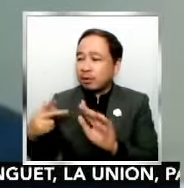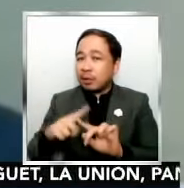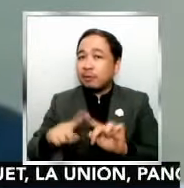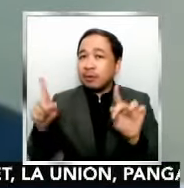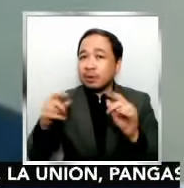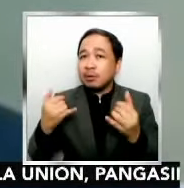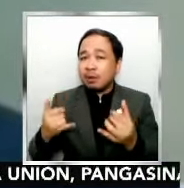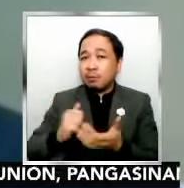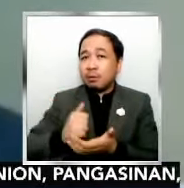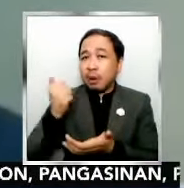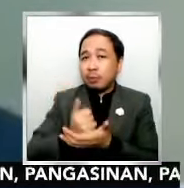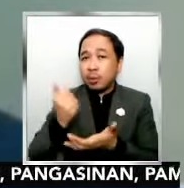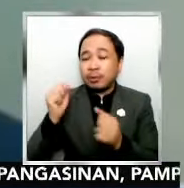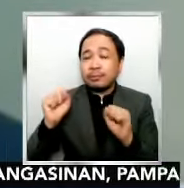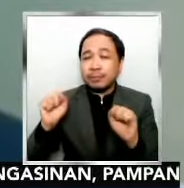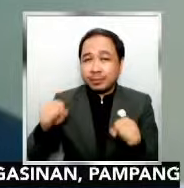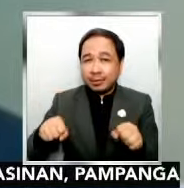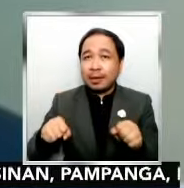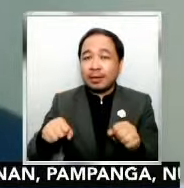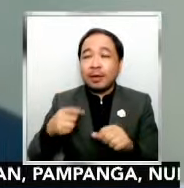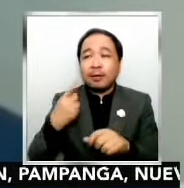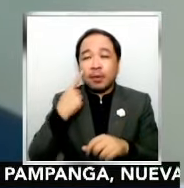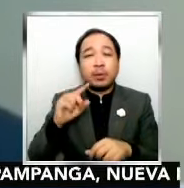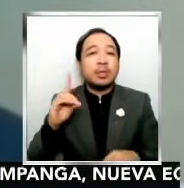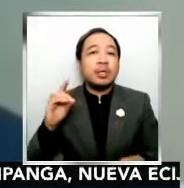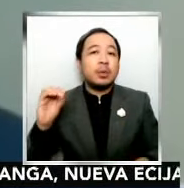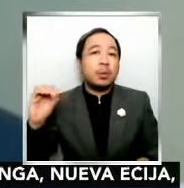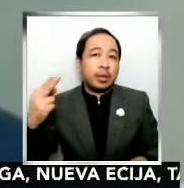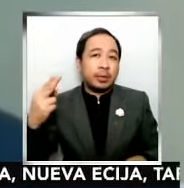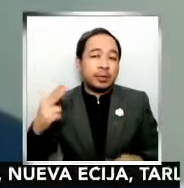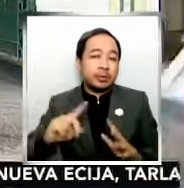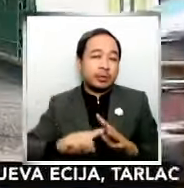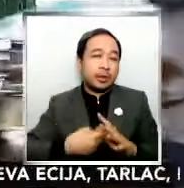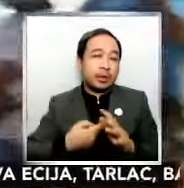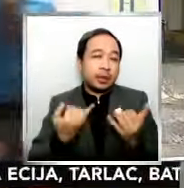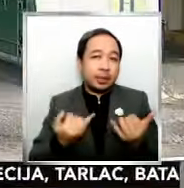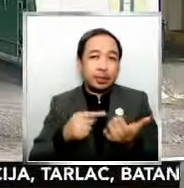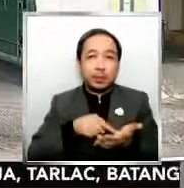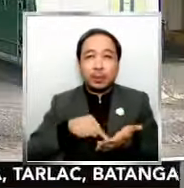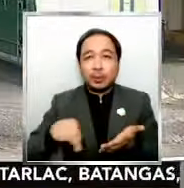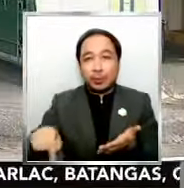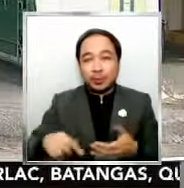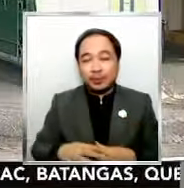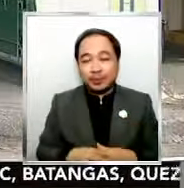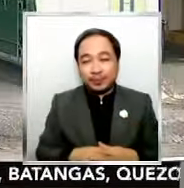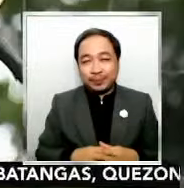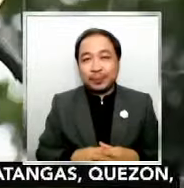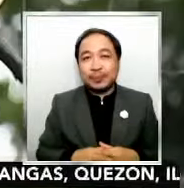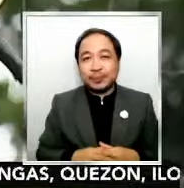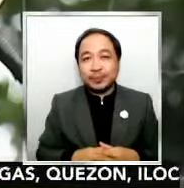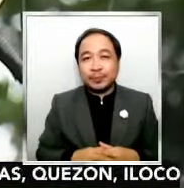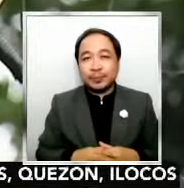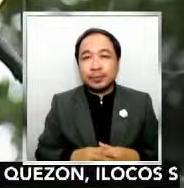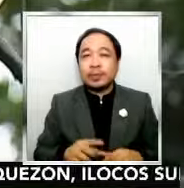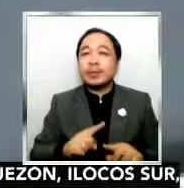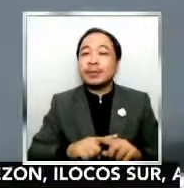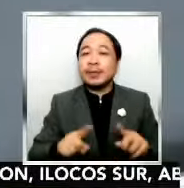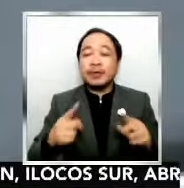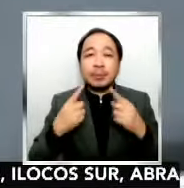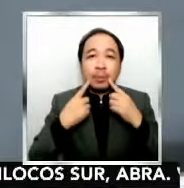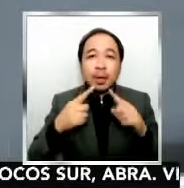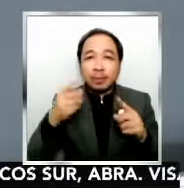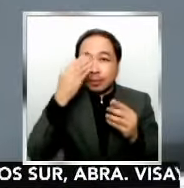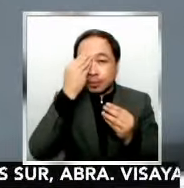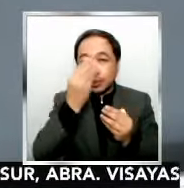na maaaring gamitin ng Department of Health starting po ngayong linggo na ito. Iba ito sa naunang public advisory ng DOH